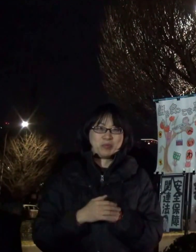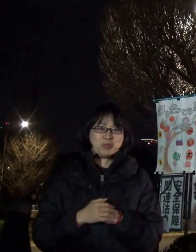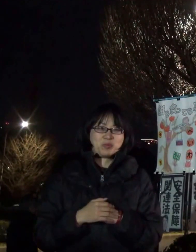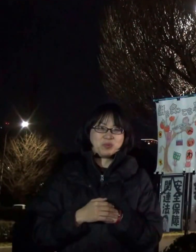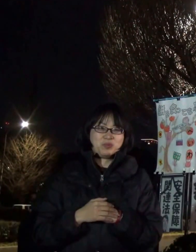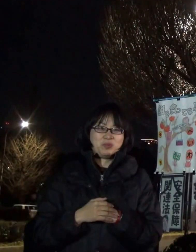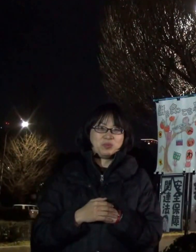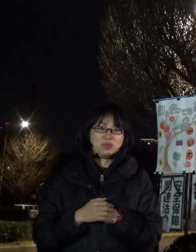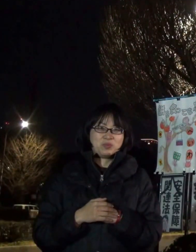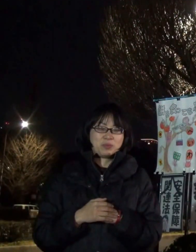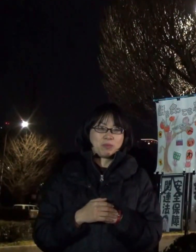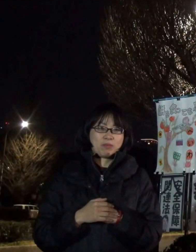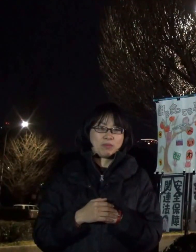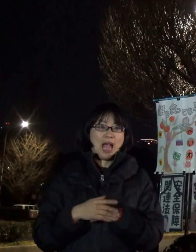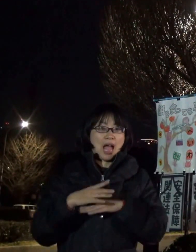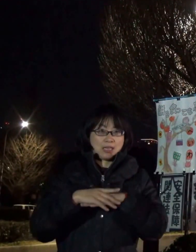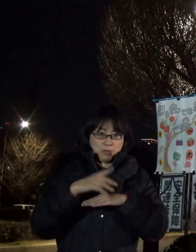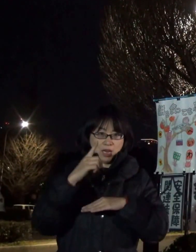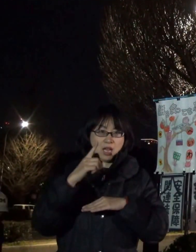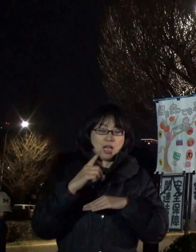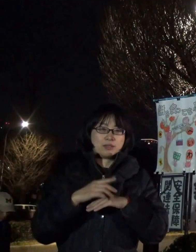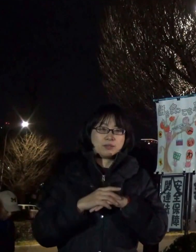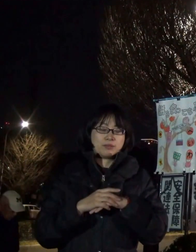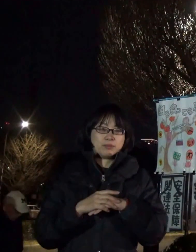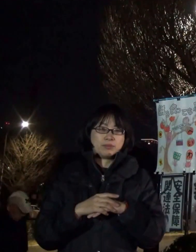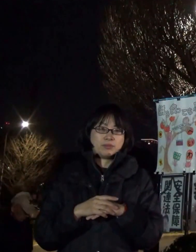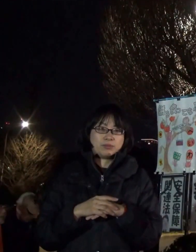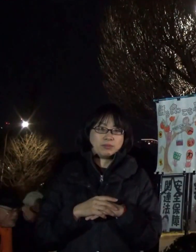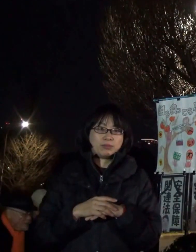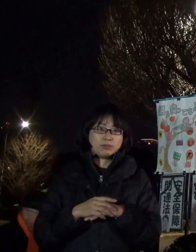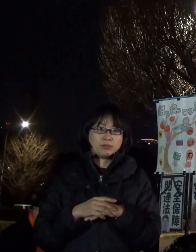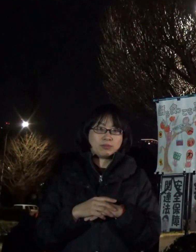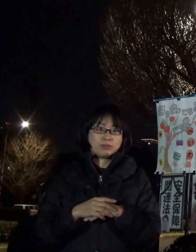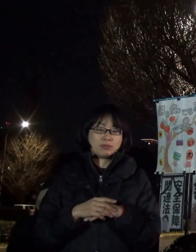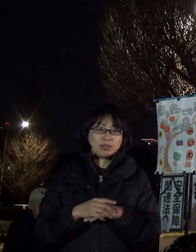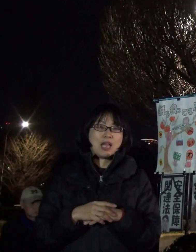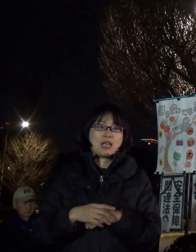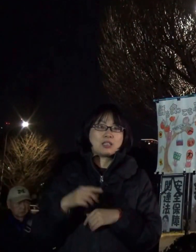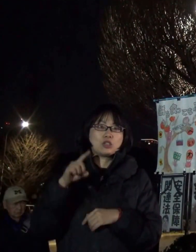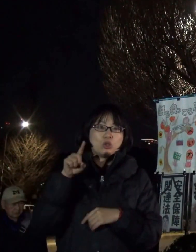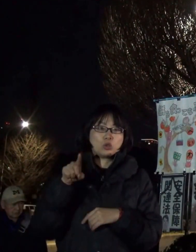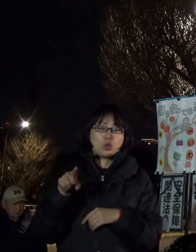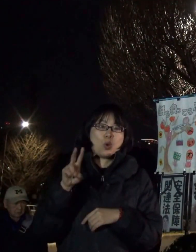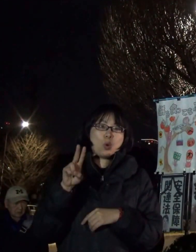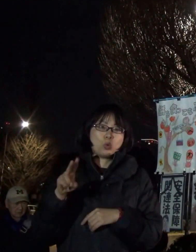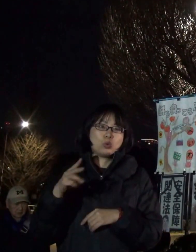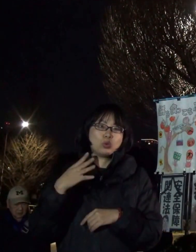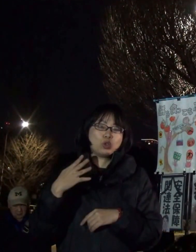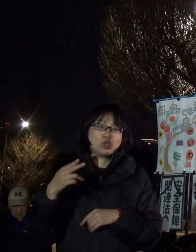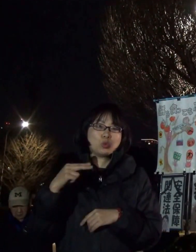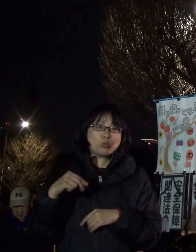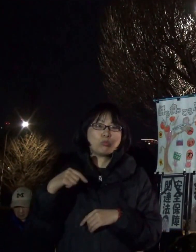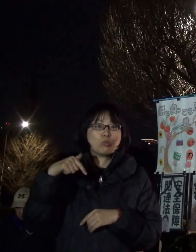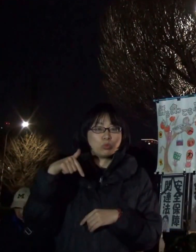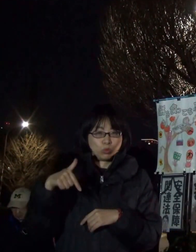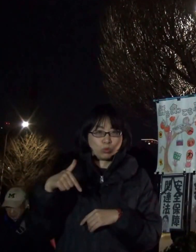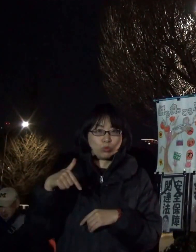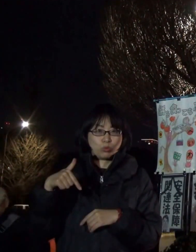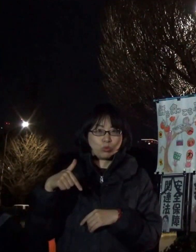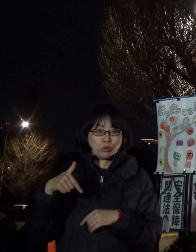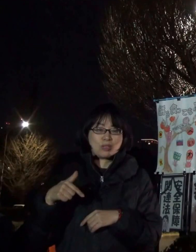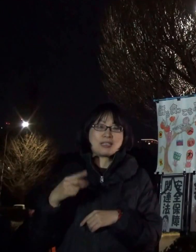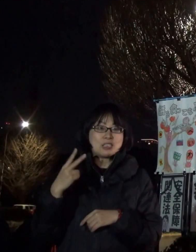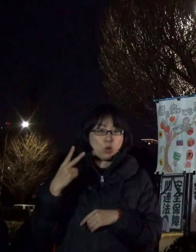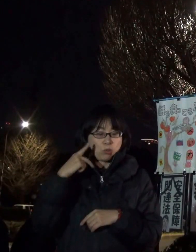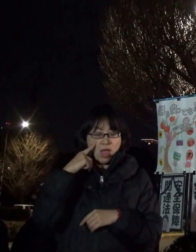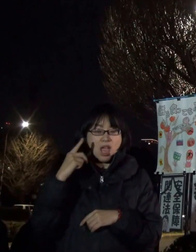いたしますと、最初はですね、早春風です。2曲目が春よ来い、3曲目が春の